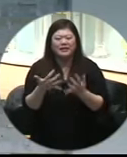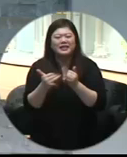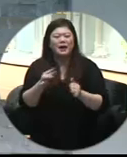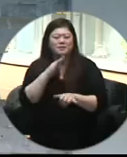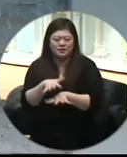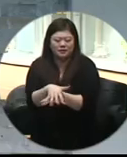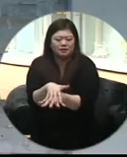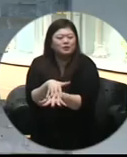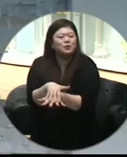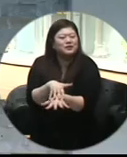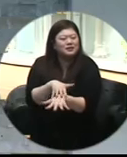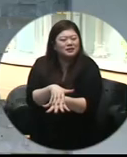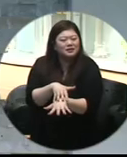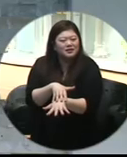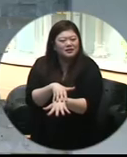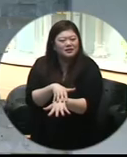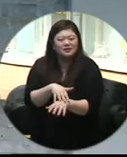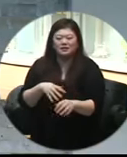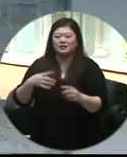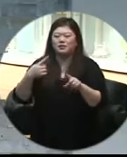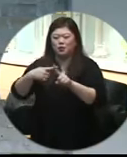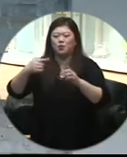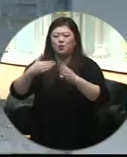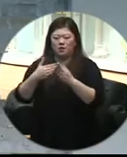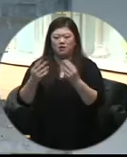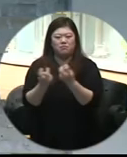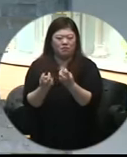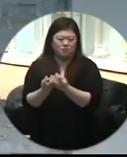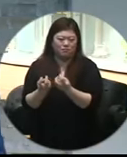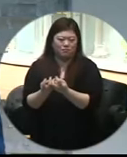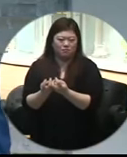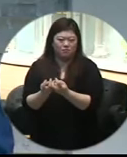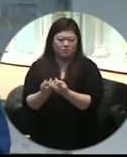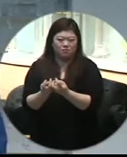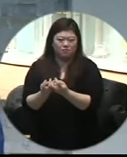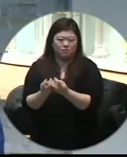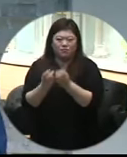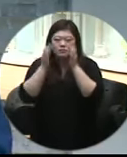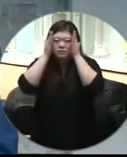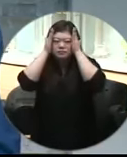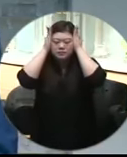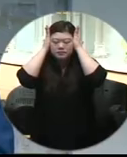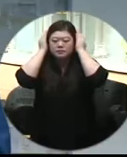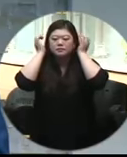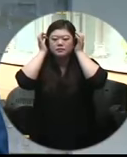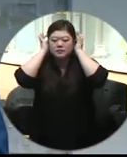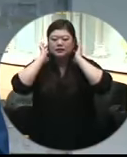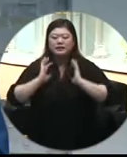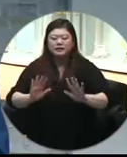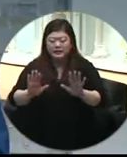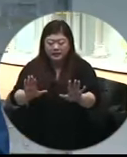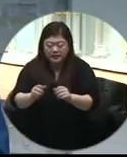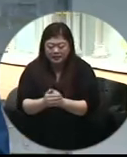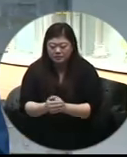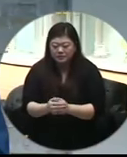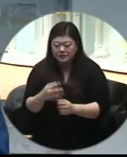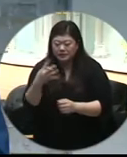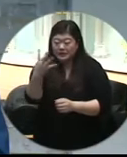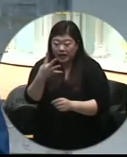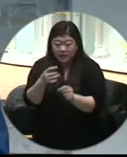전략을 썼어요. 무형교회, 지교회 전략. 지금 우리는 무형 지교